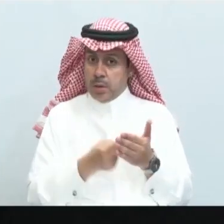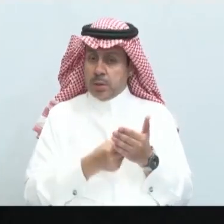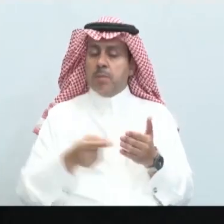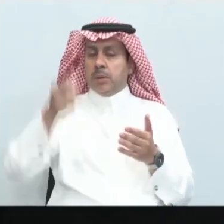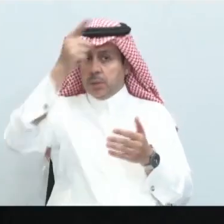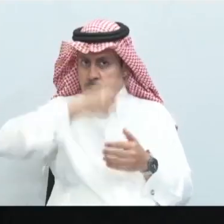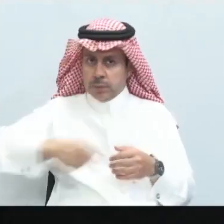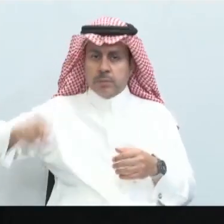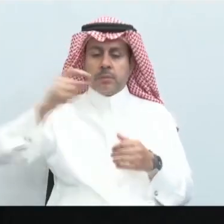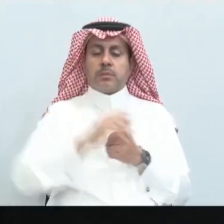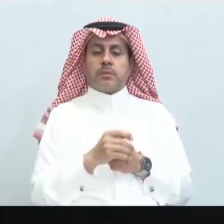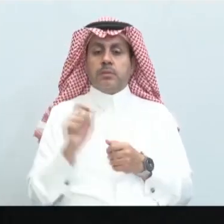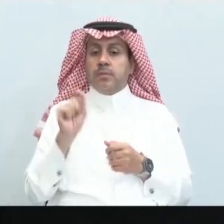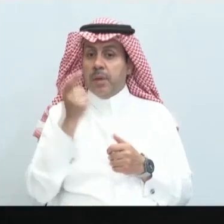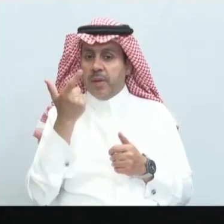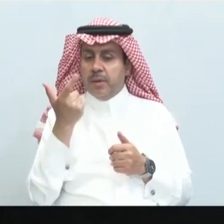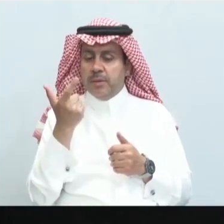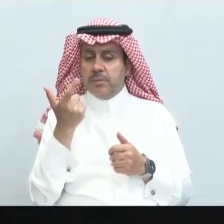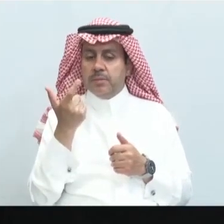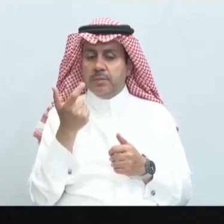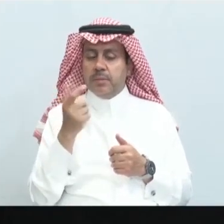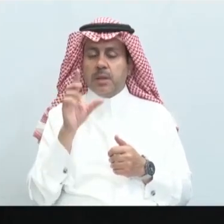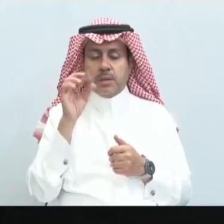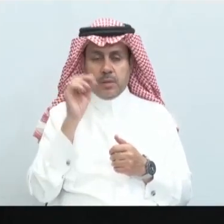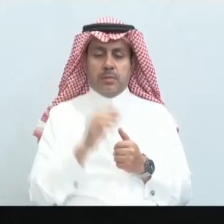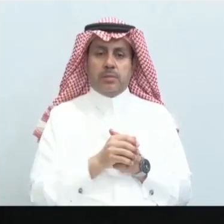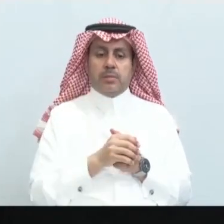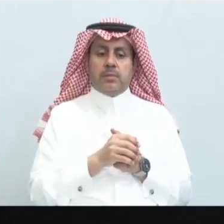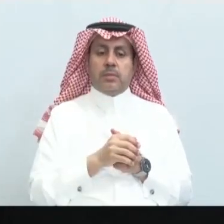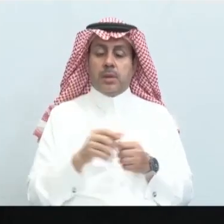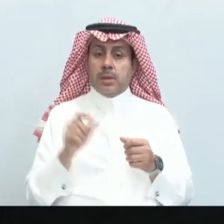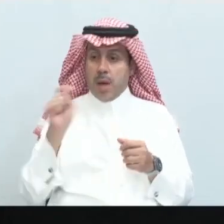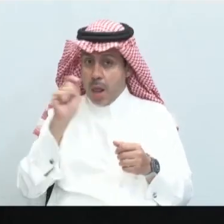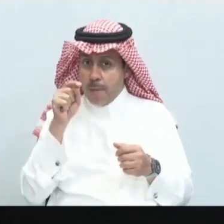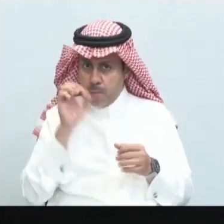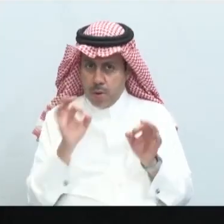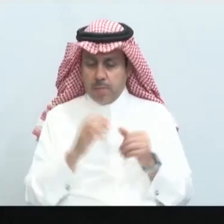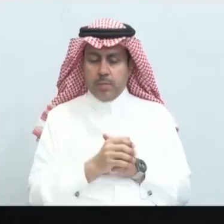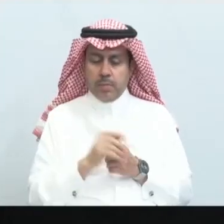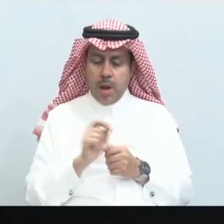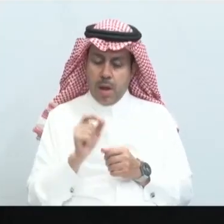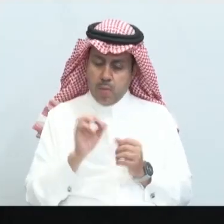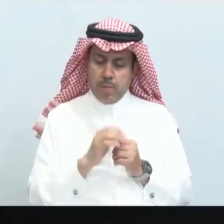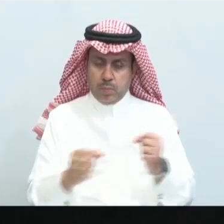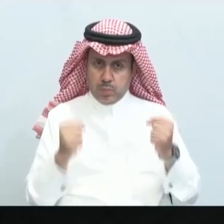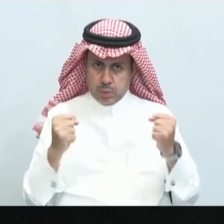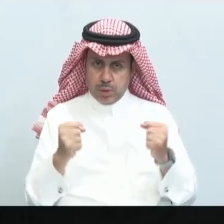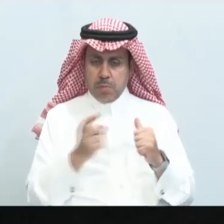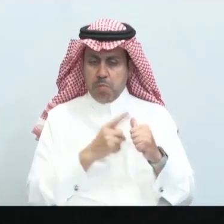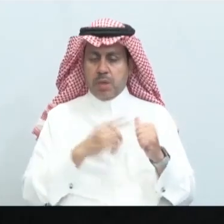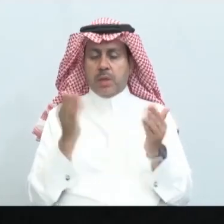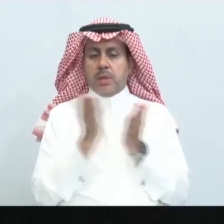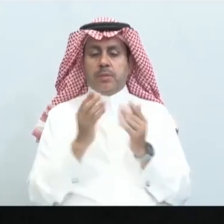فما الاداه المناسبه لرسم الدائره احسنتم اذا لابد ان تكون معنا الاقلام وقد تهيانا في بدايه